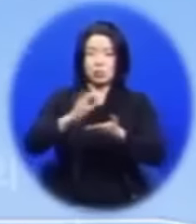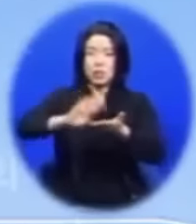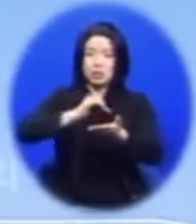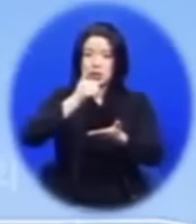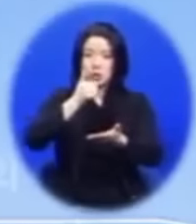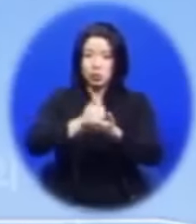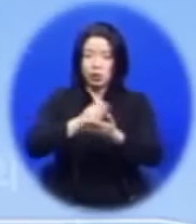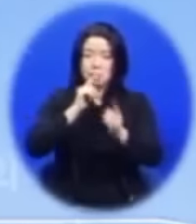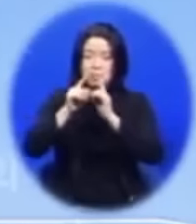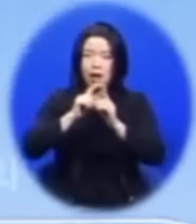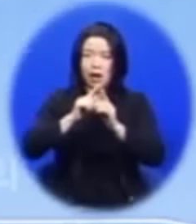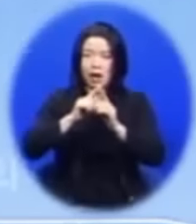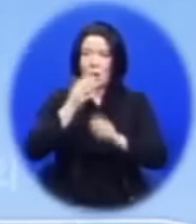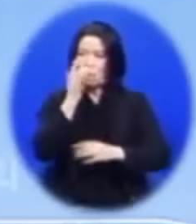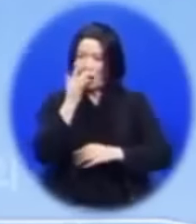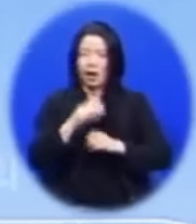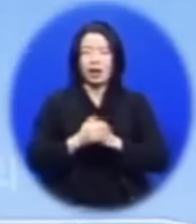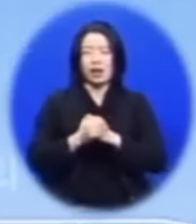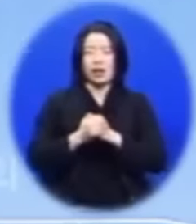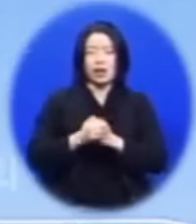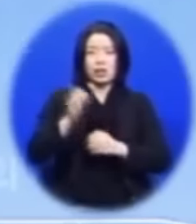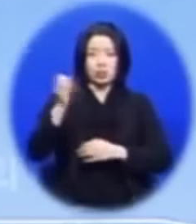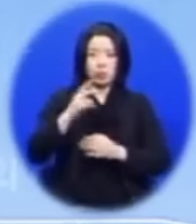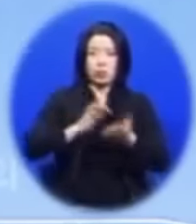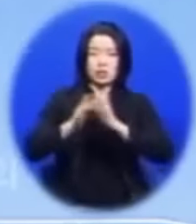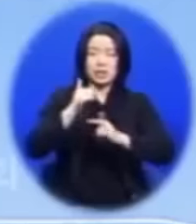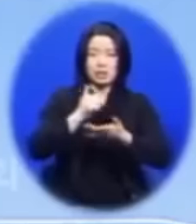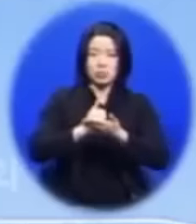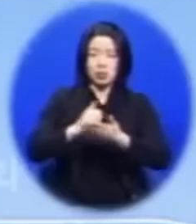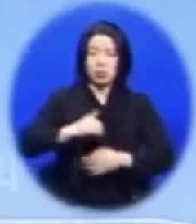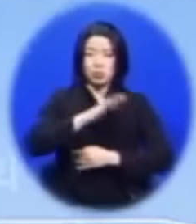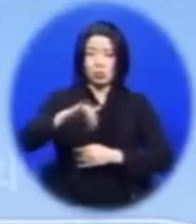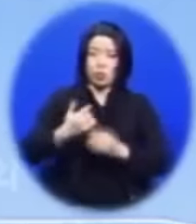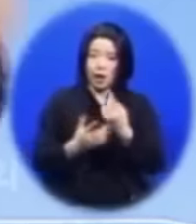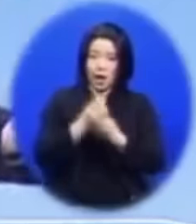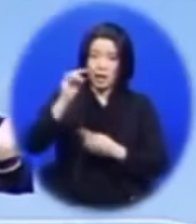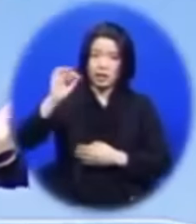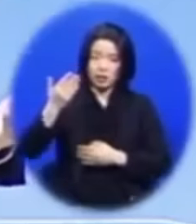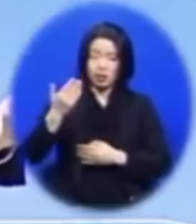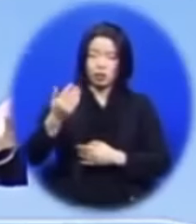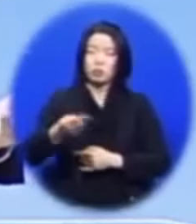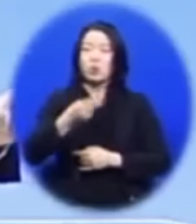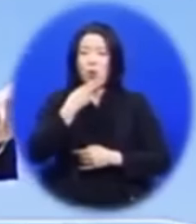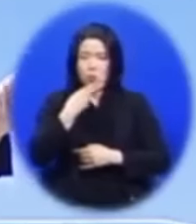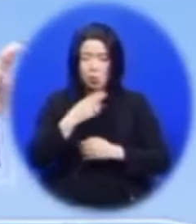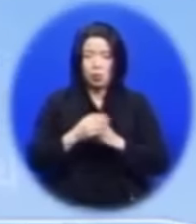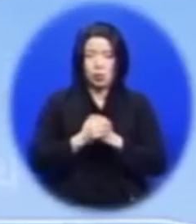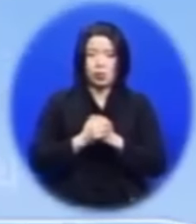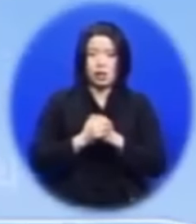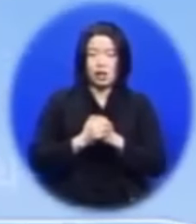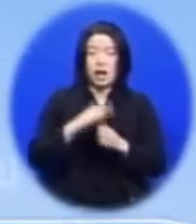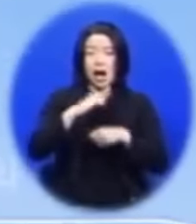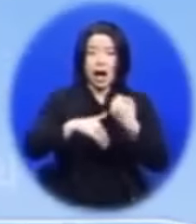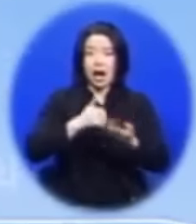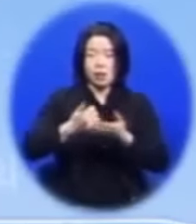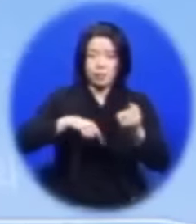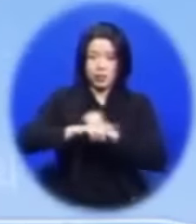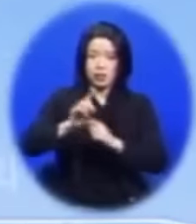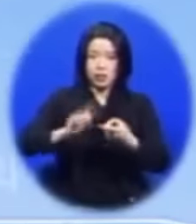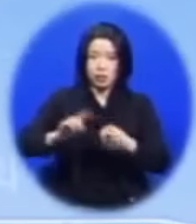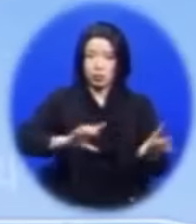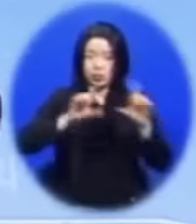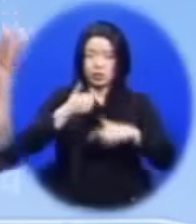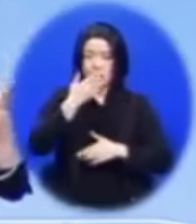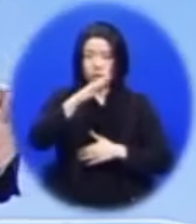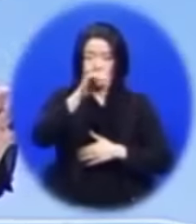말이 안 되고 그리고 예수님이 우리와 하나가 되셨다는 것도 없는 거고 하나님 수